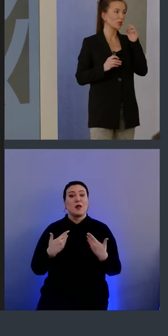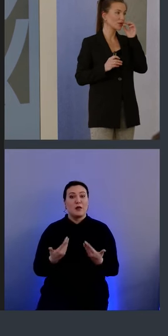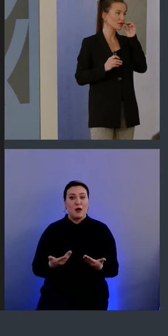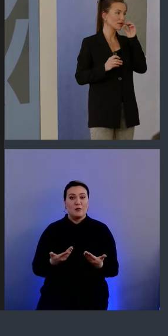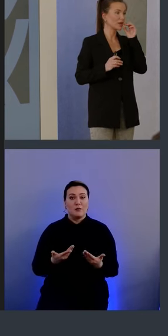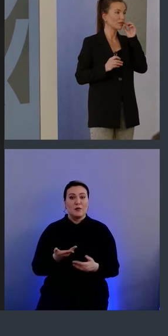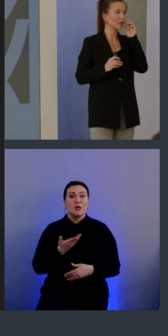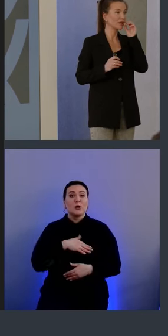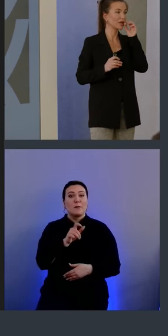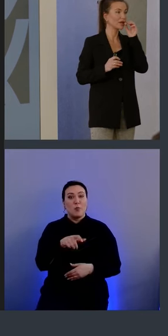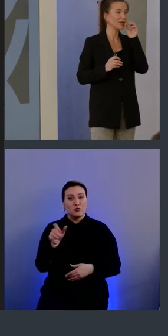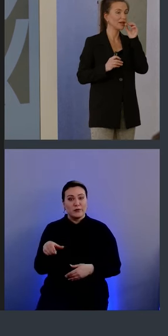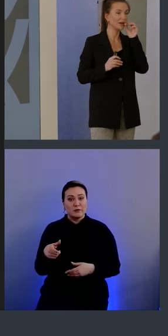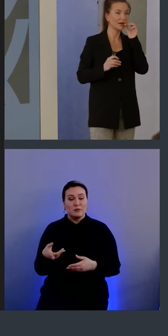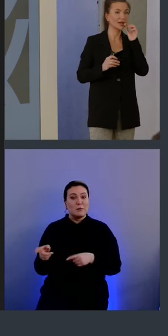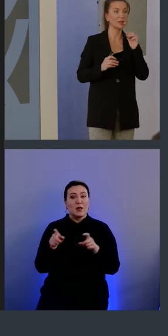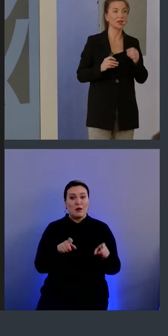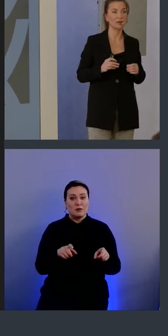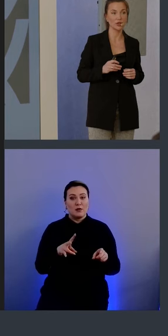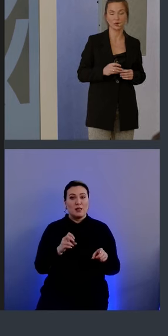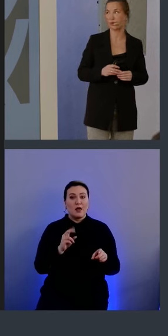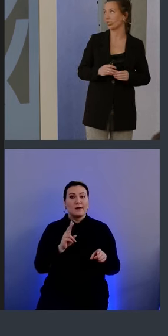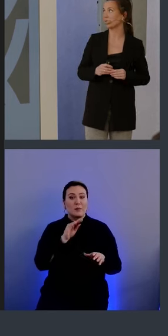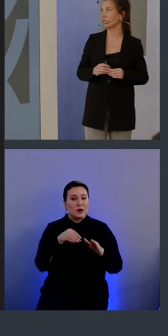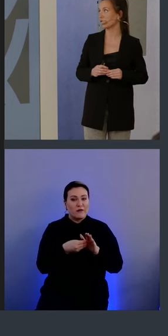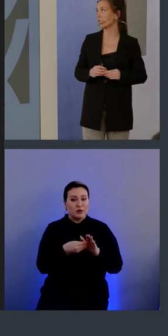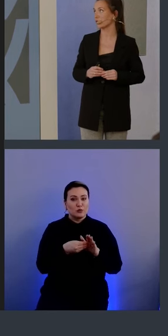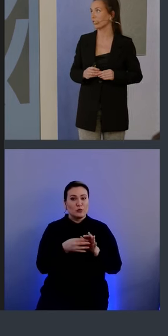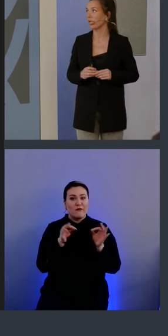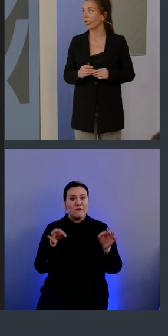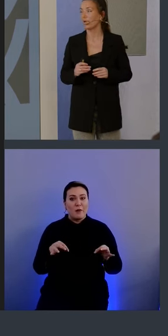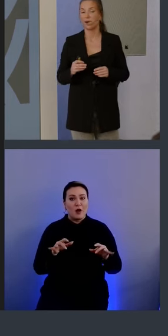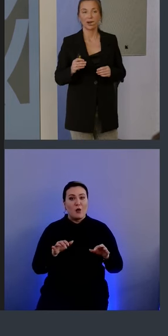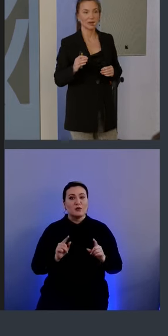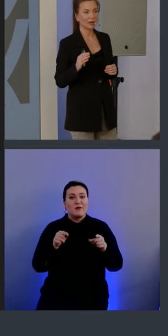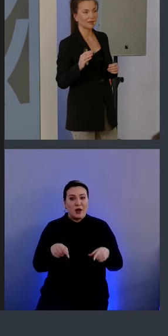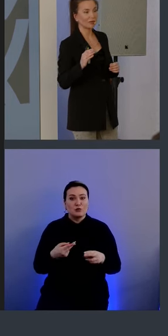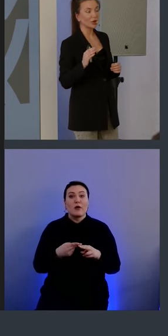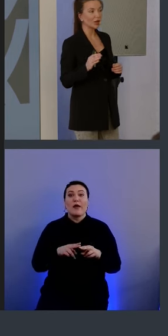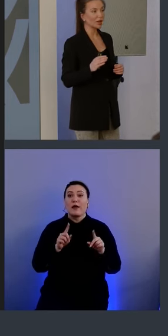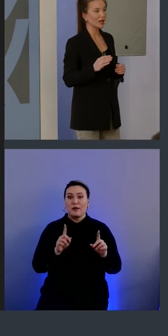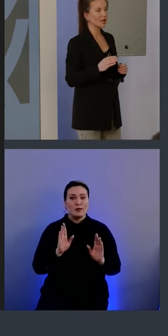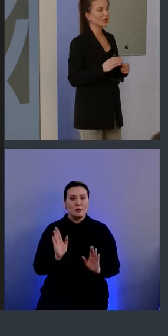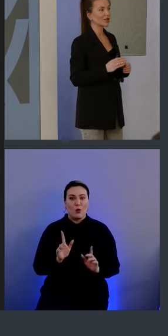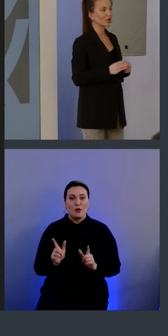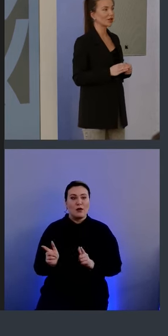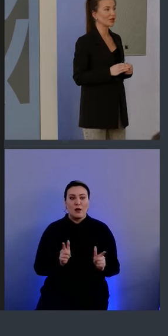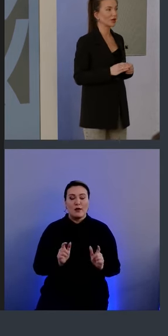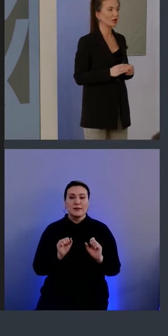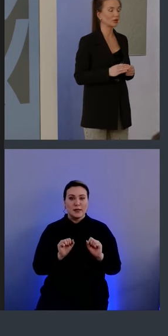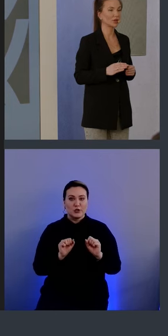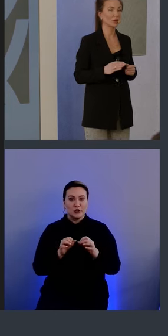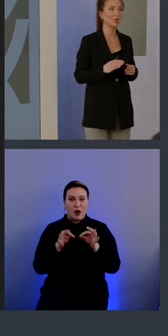нашим пользователям переходить на криптографическую веб-аутентификацию. Это не только гарантия